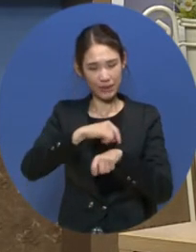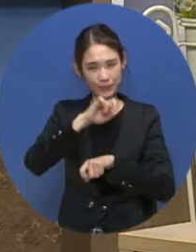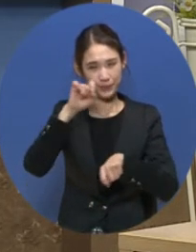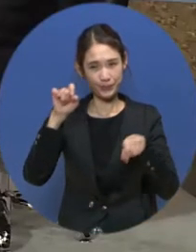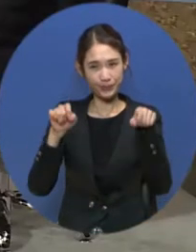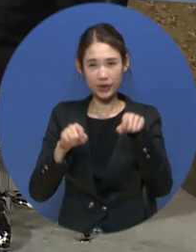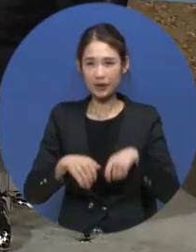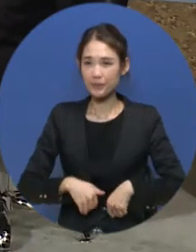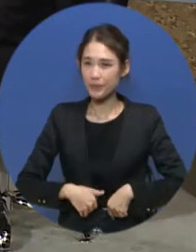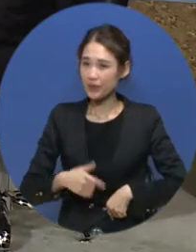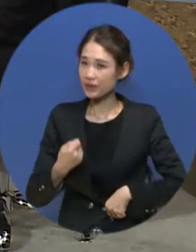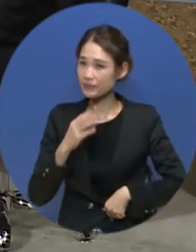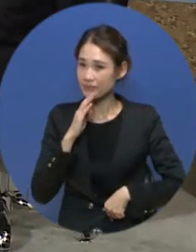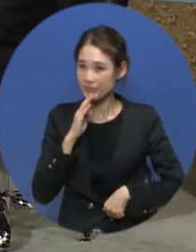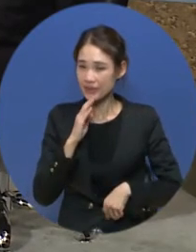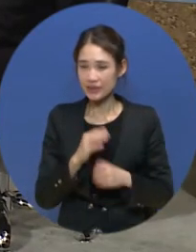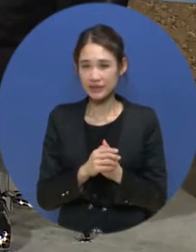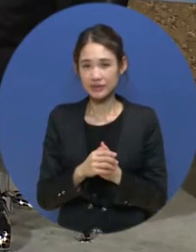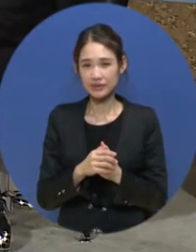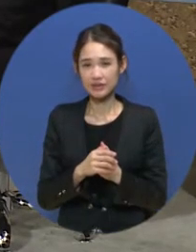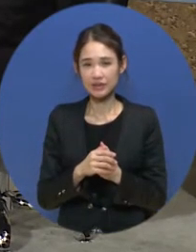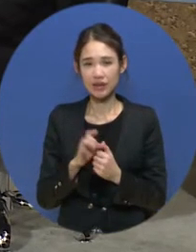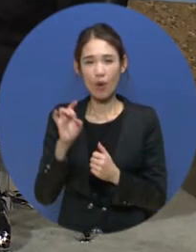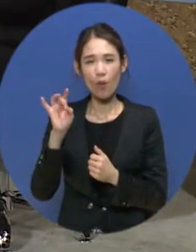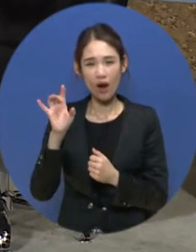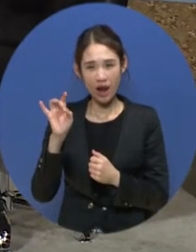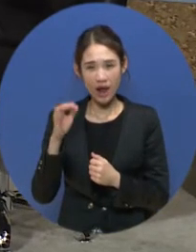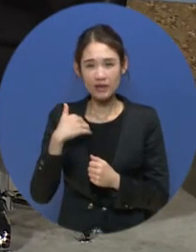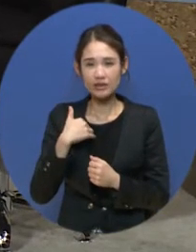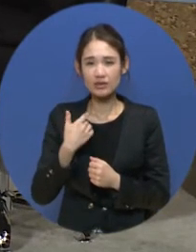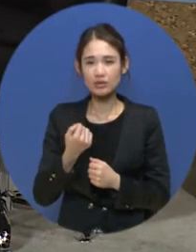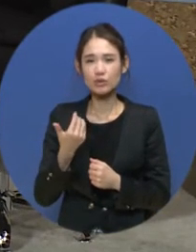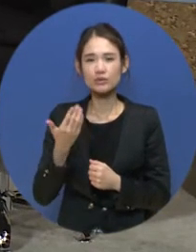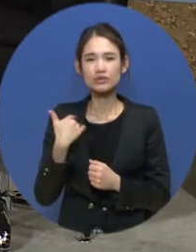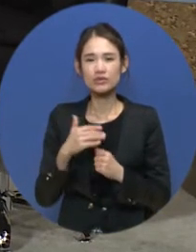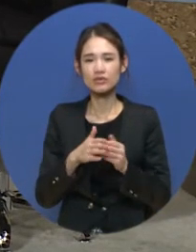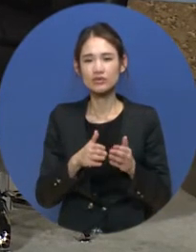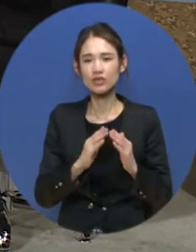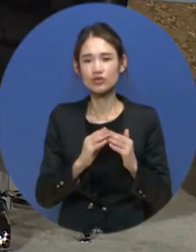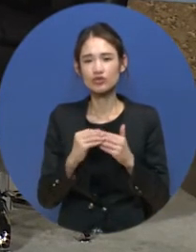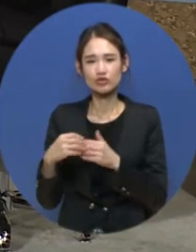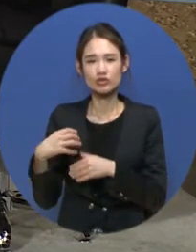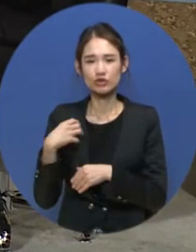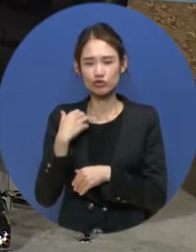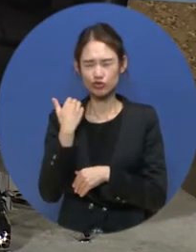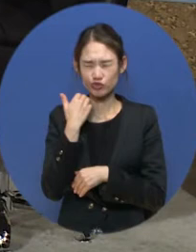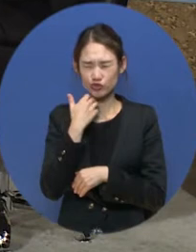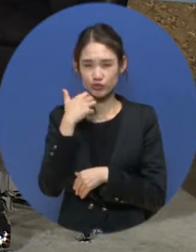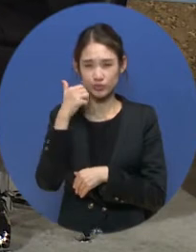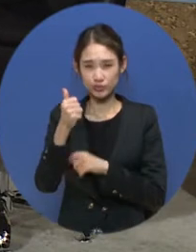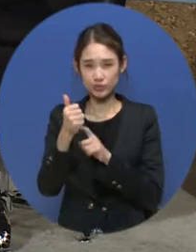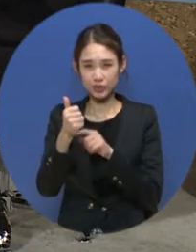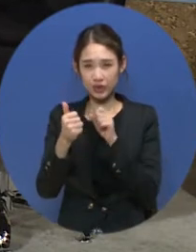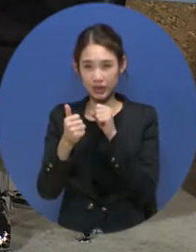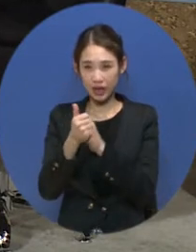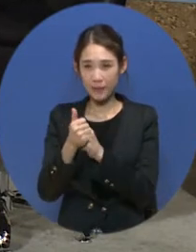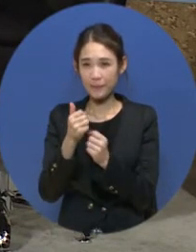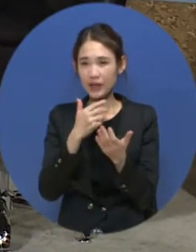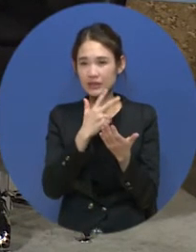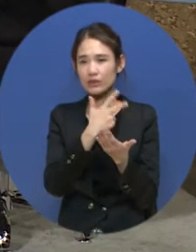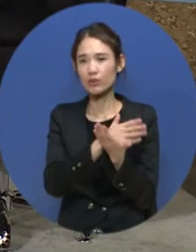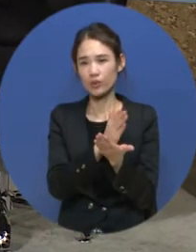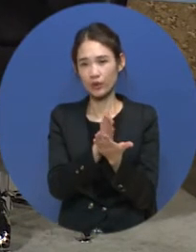있는 상황인가요? 사실은 예. 저희는 아까 그 우리 설립 주체가 누구냐에 따라서 7개 유형으로